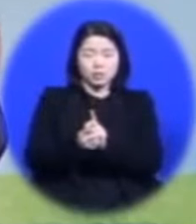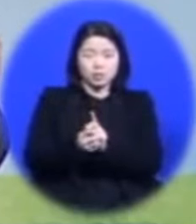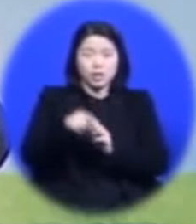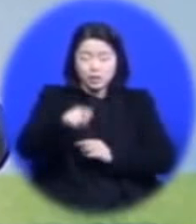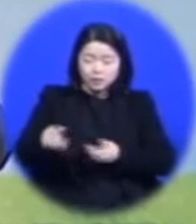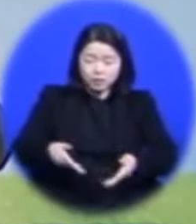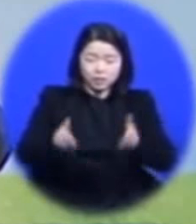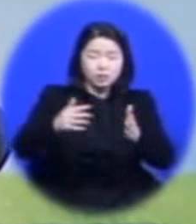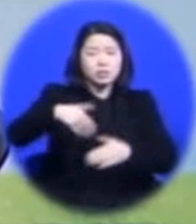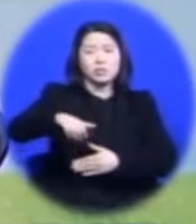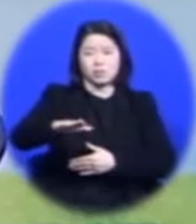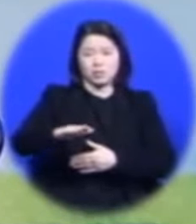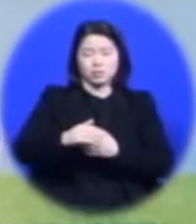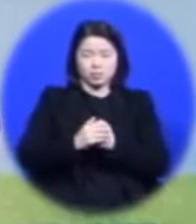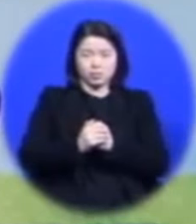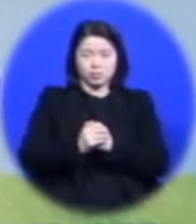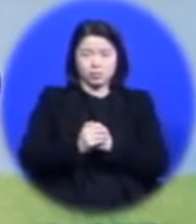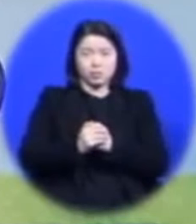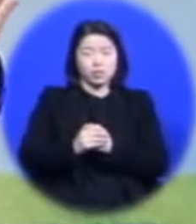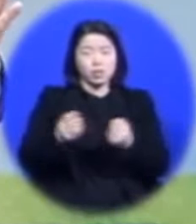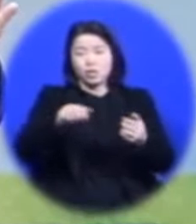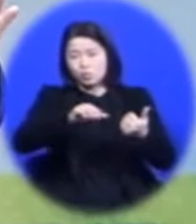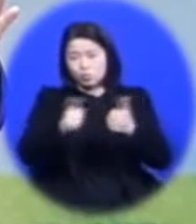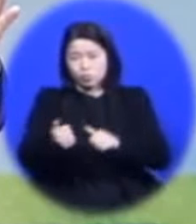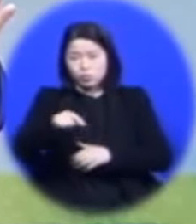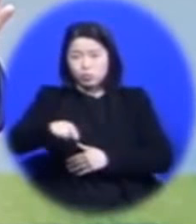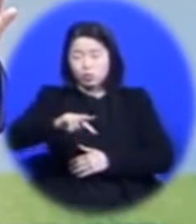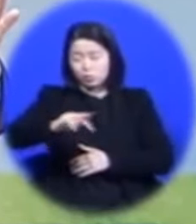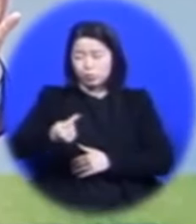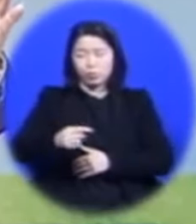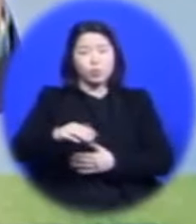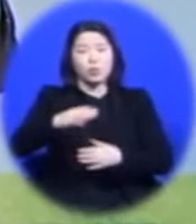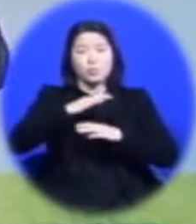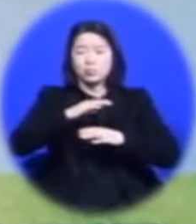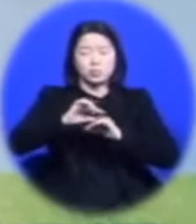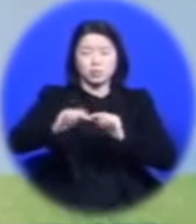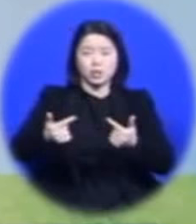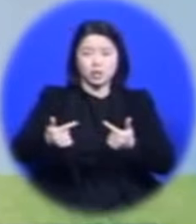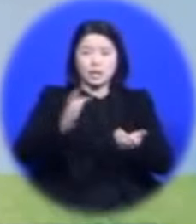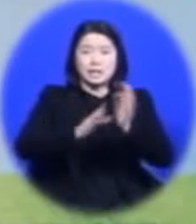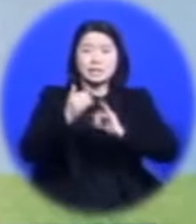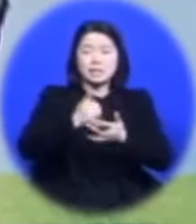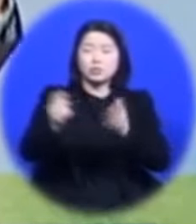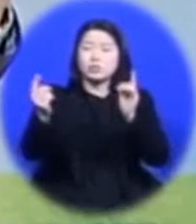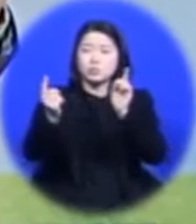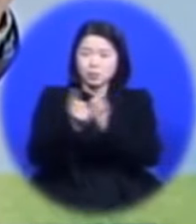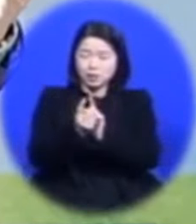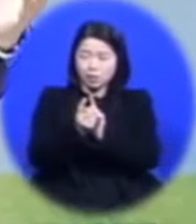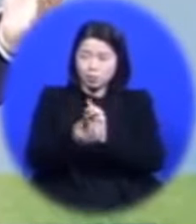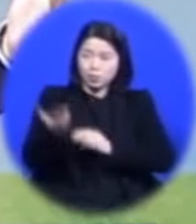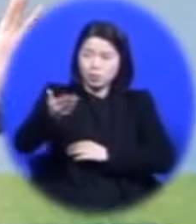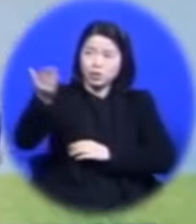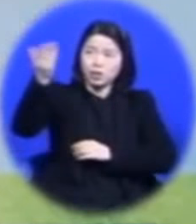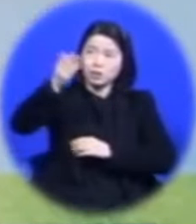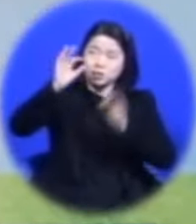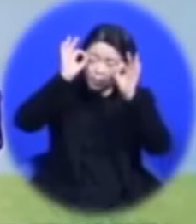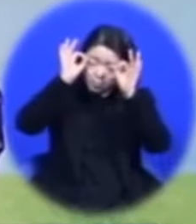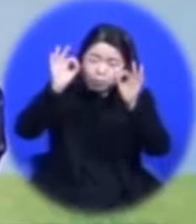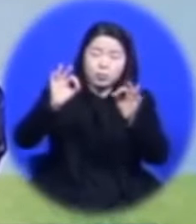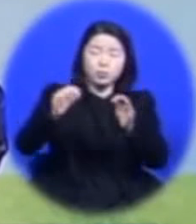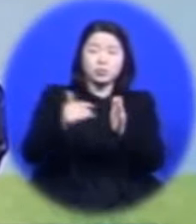길을 갔어요 죽는 것도 무섭지가 않았어요 예수님 만나고 삼층천 보고